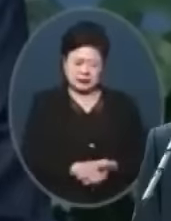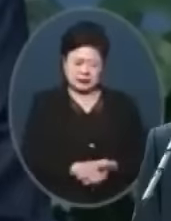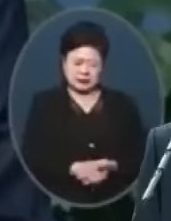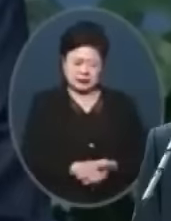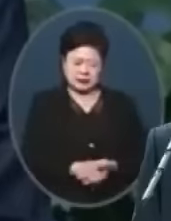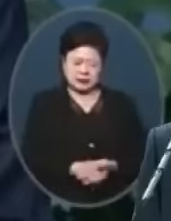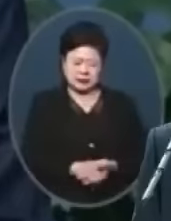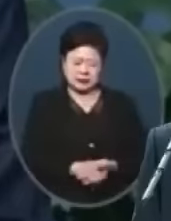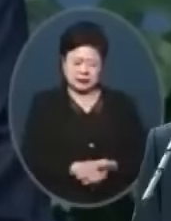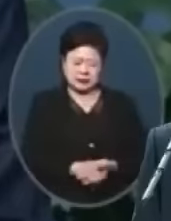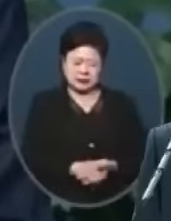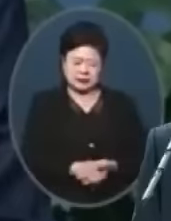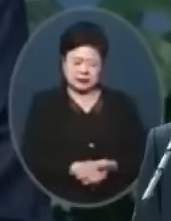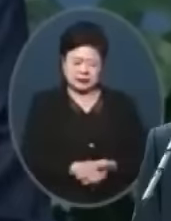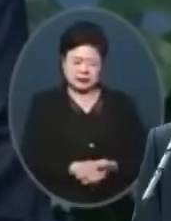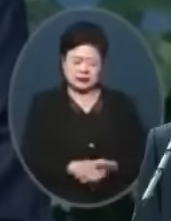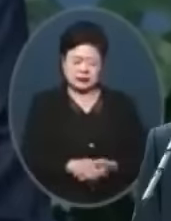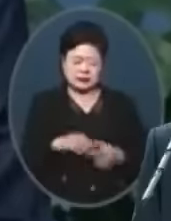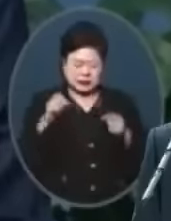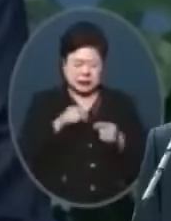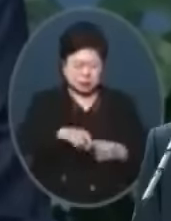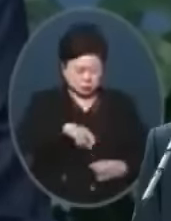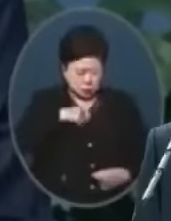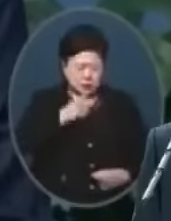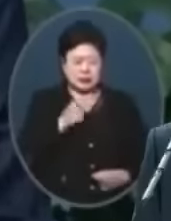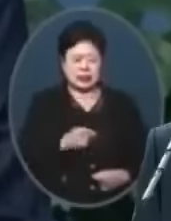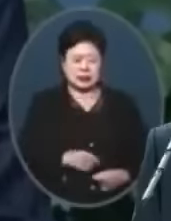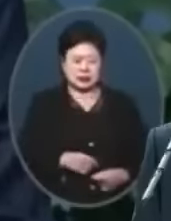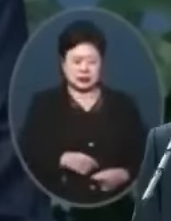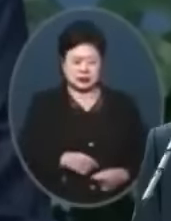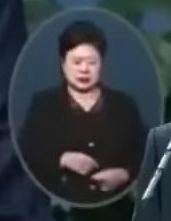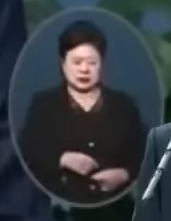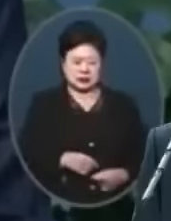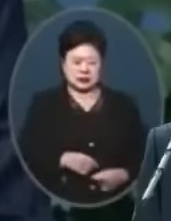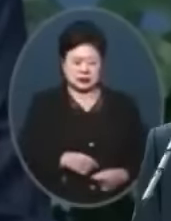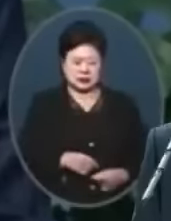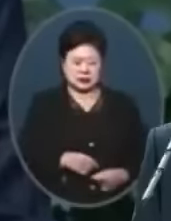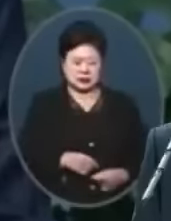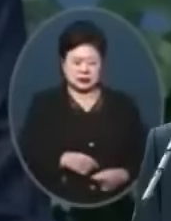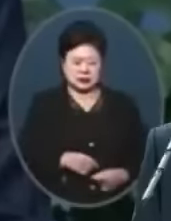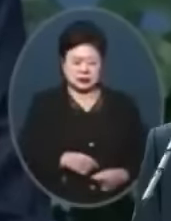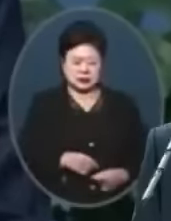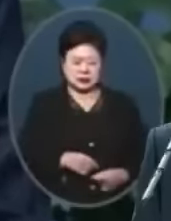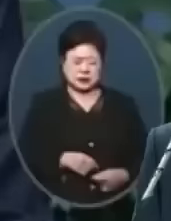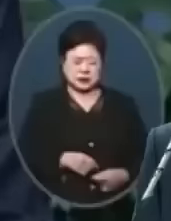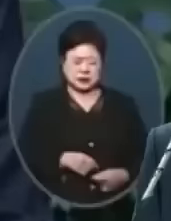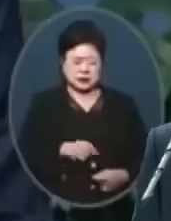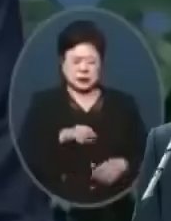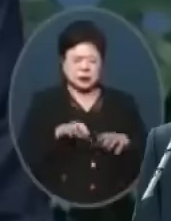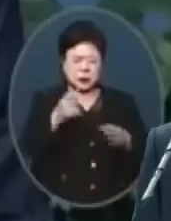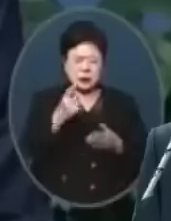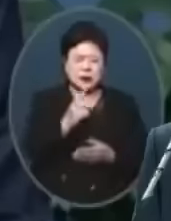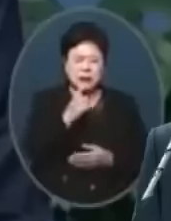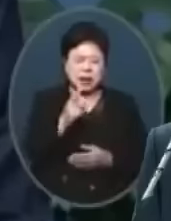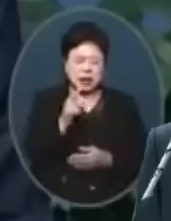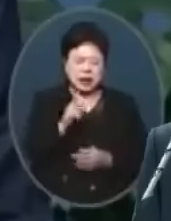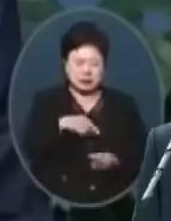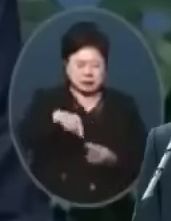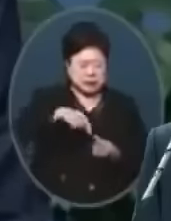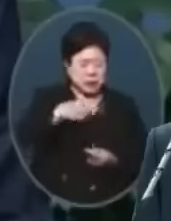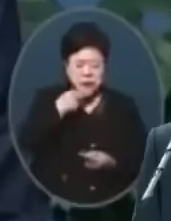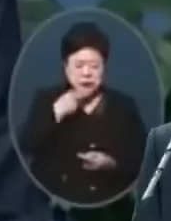얼마나 간결하고도 정직한 말입니까? 뭐 여기서 온다 저기서 온다 그런 소리 하지